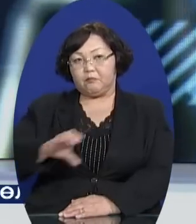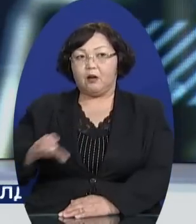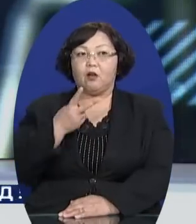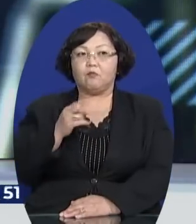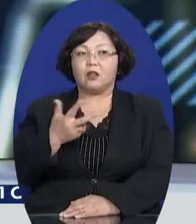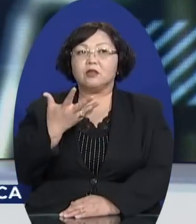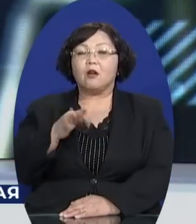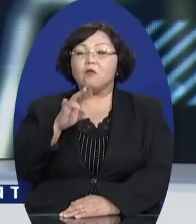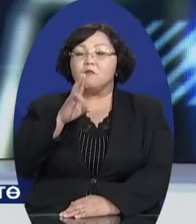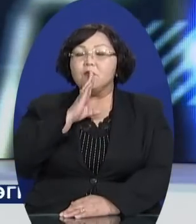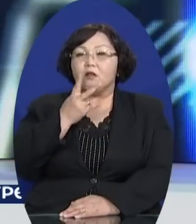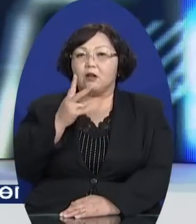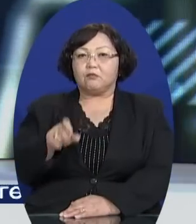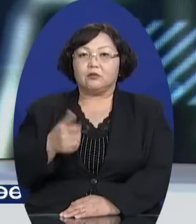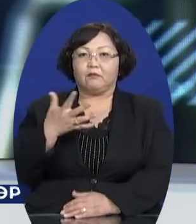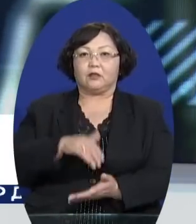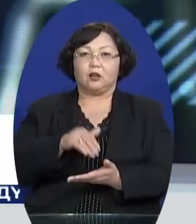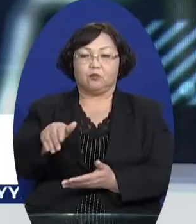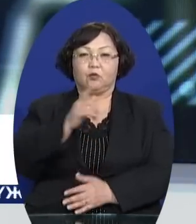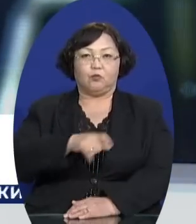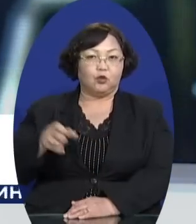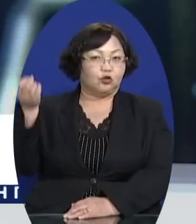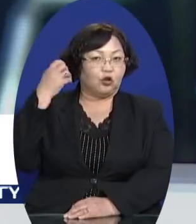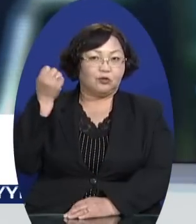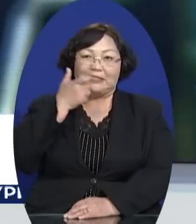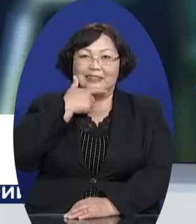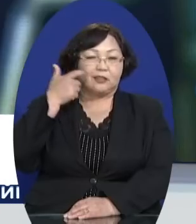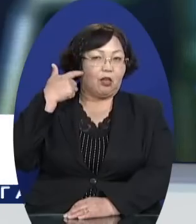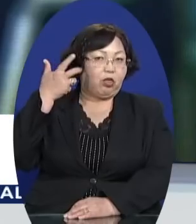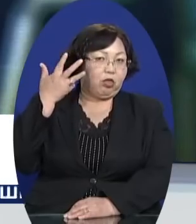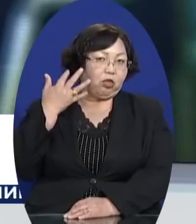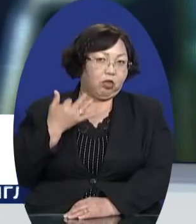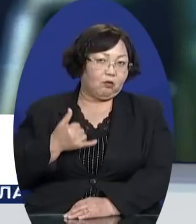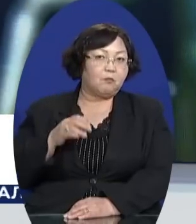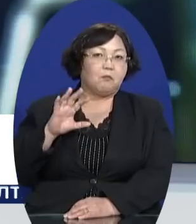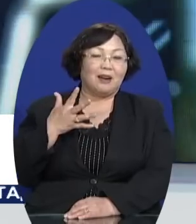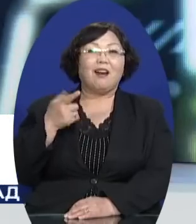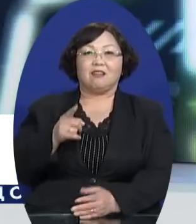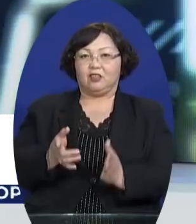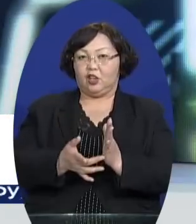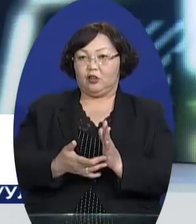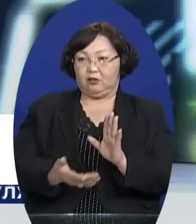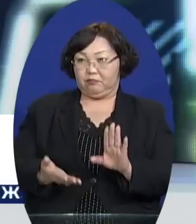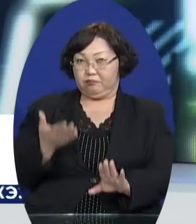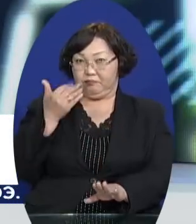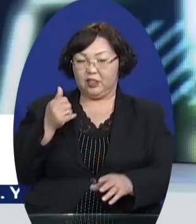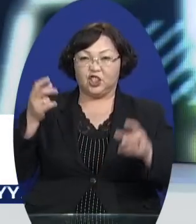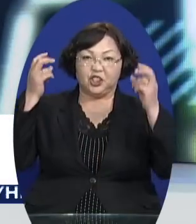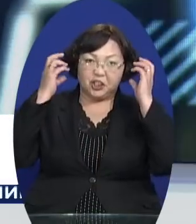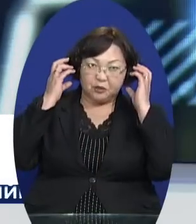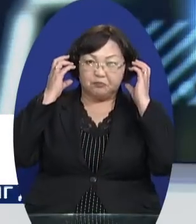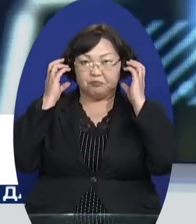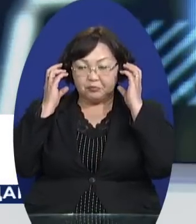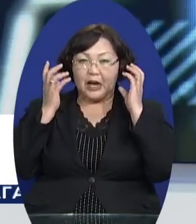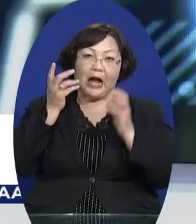гэхэд 2.5 тэрбум хүн сонсох чадвар алдах эрсдэлтэй гэжээ. Энэ нь технологи эрчимтэй хөгжиж байгаа үед чихвч гарууц зэргийг